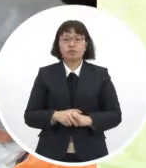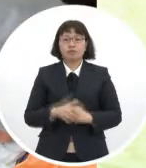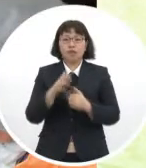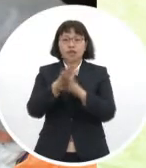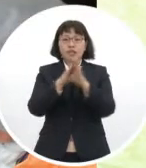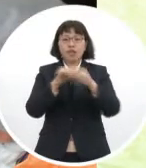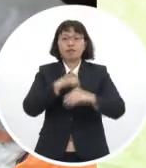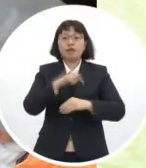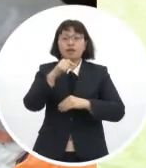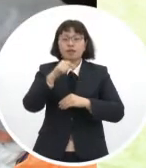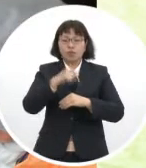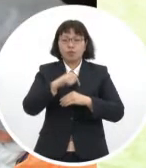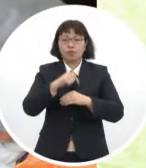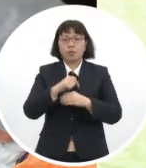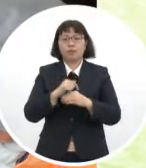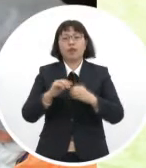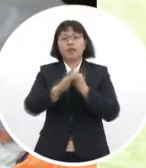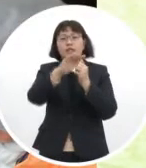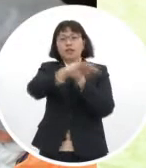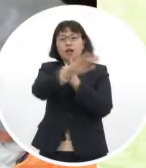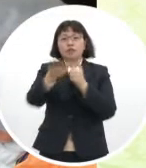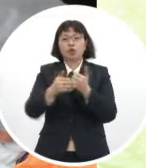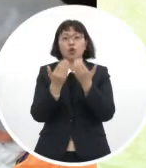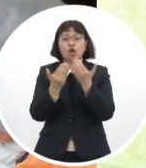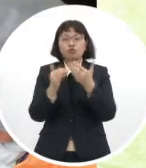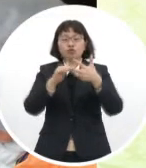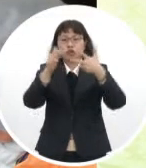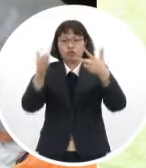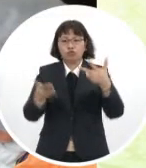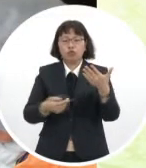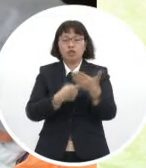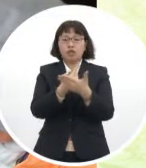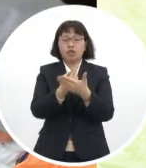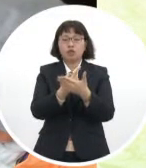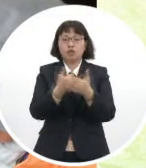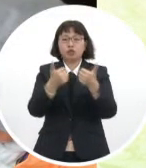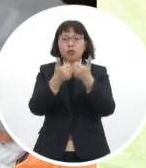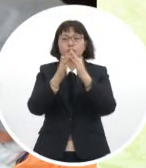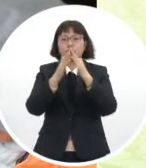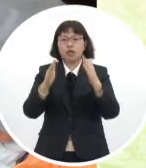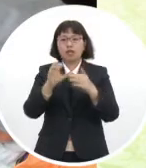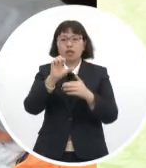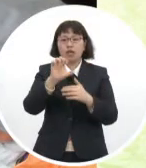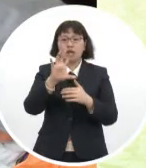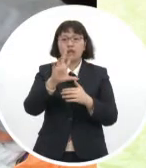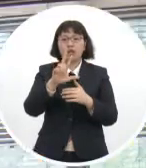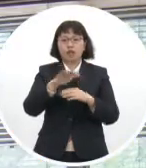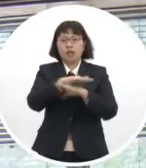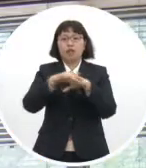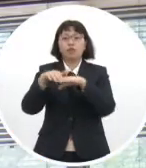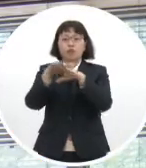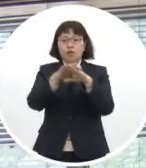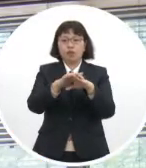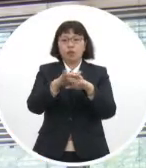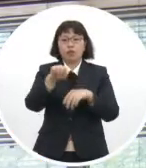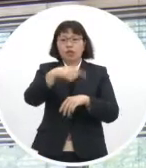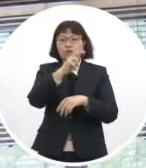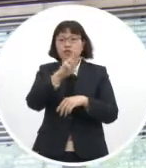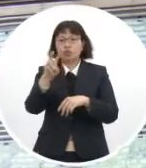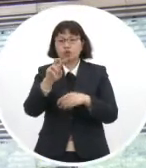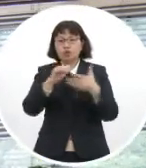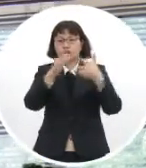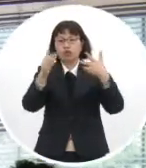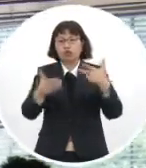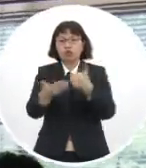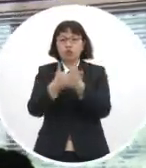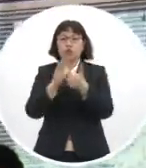愛知県内の環境学習施設などが加盟する協議会アエルネットのうち120の施設など